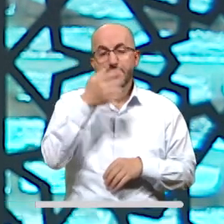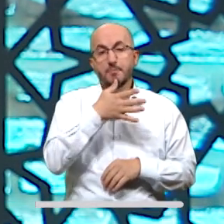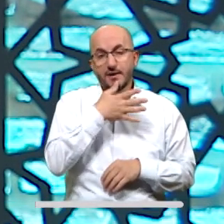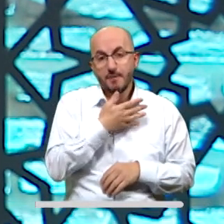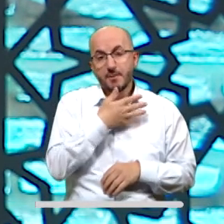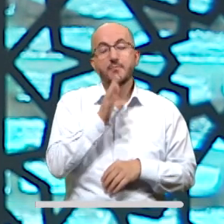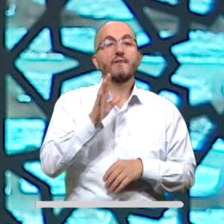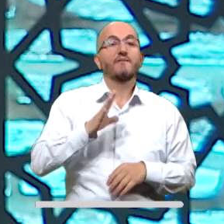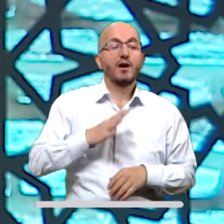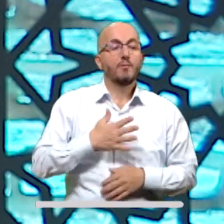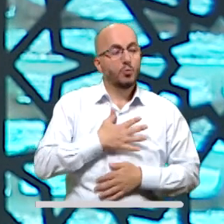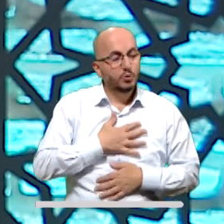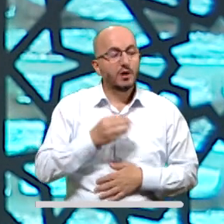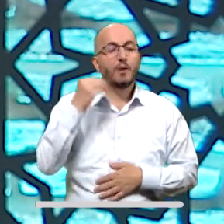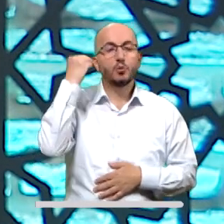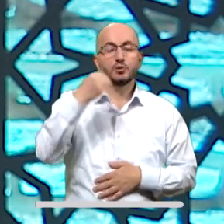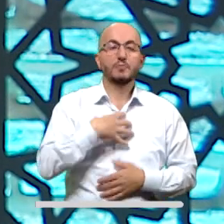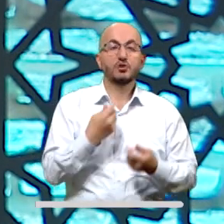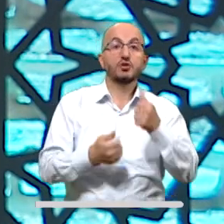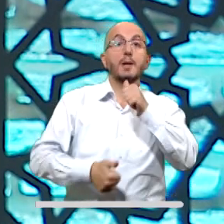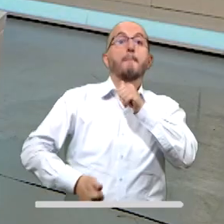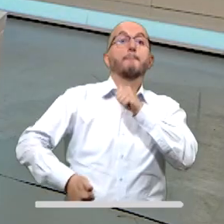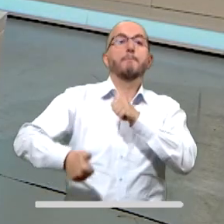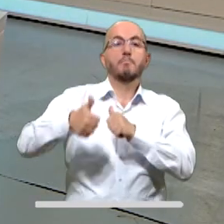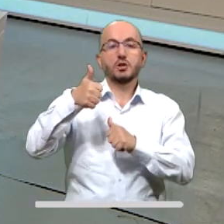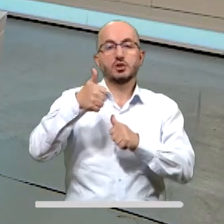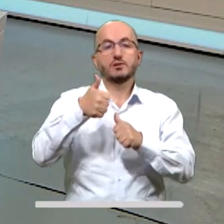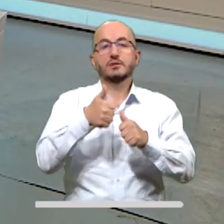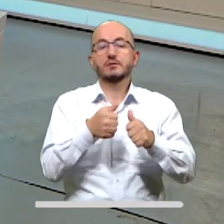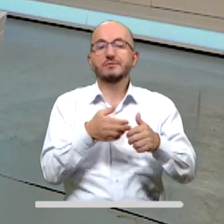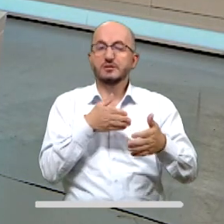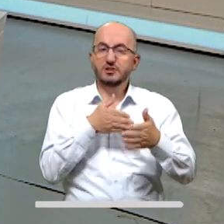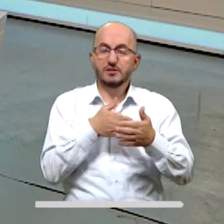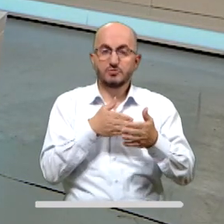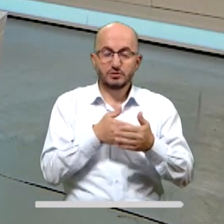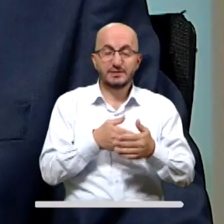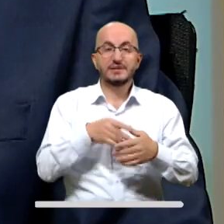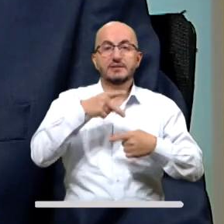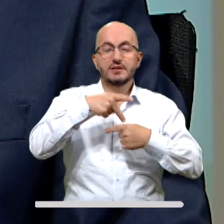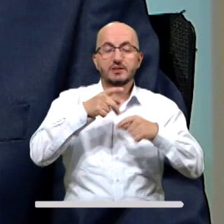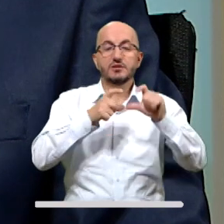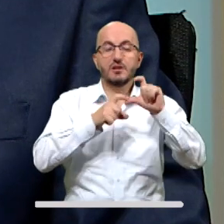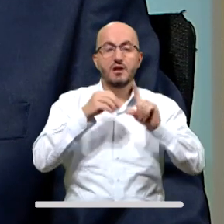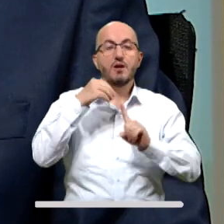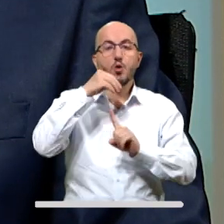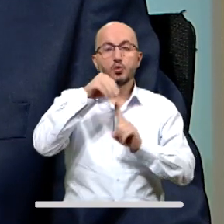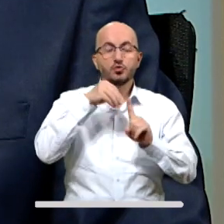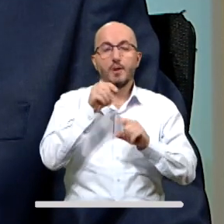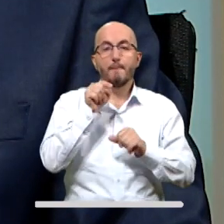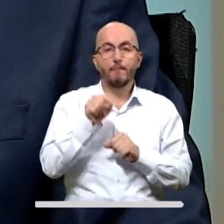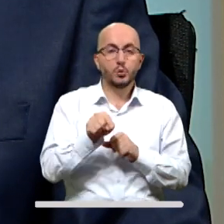bilmeyenler var. Muhterem hocam, Diyanet İşleri Başkanlığı Başkanlık Müşavirlerinden Sayın Zeki Sayar hocam